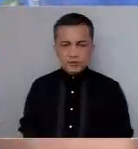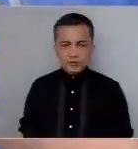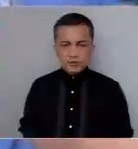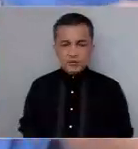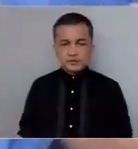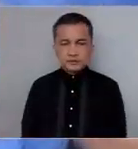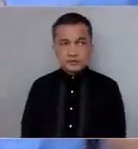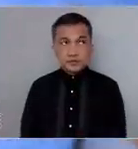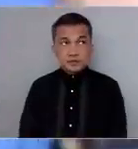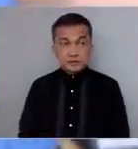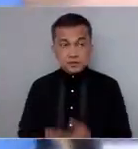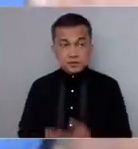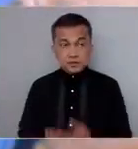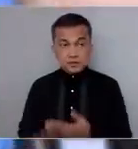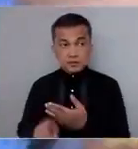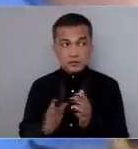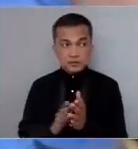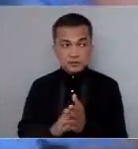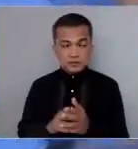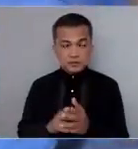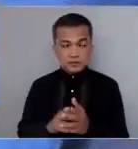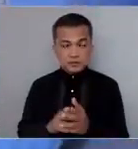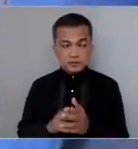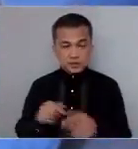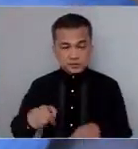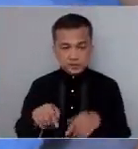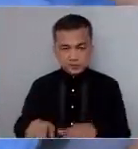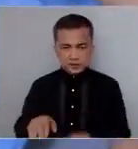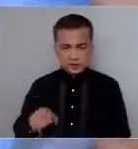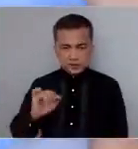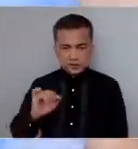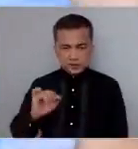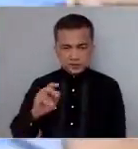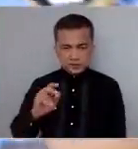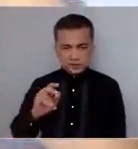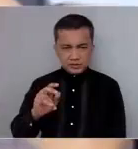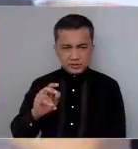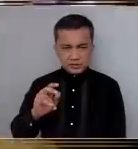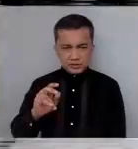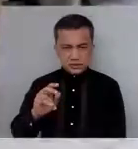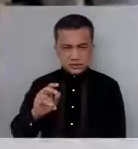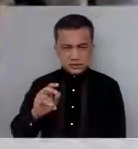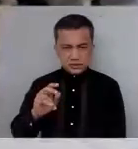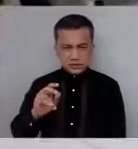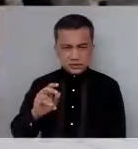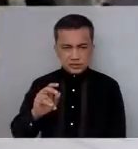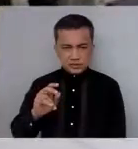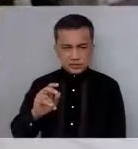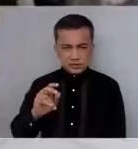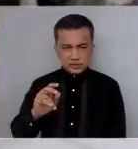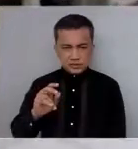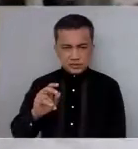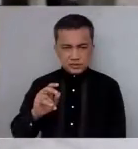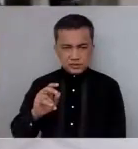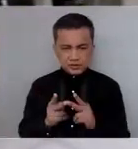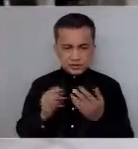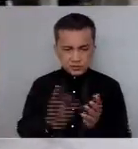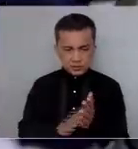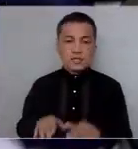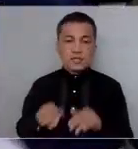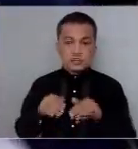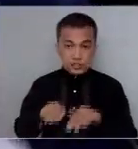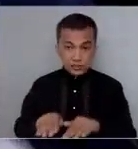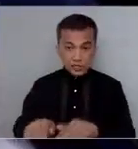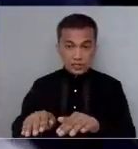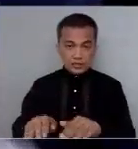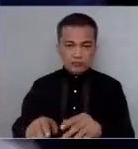ni kapatid JC, hindi lang isa o dalawang pares ng school uniform ang kanilang tinatahi, kundi bultuhan ang paggawa nila ng